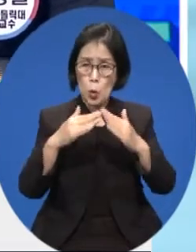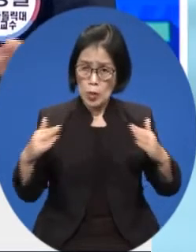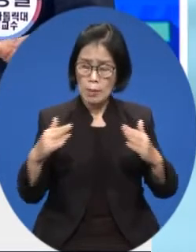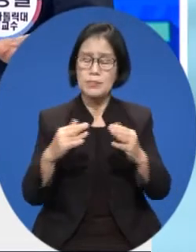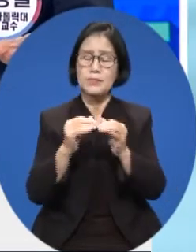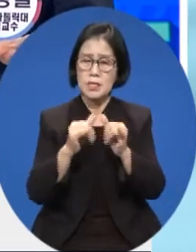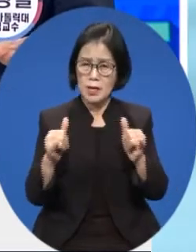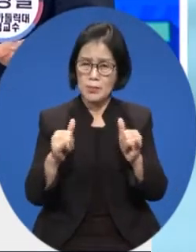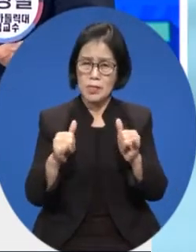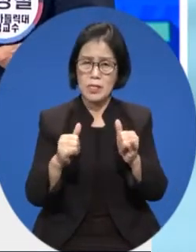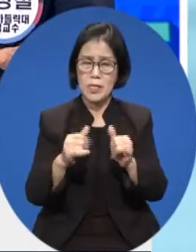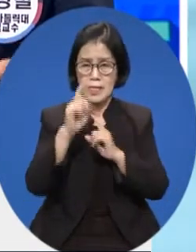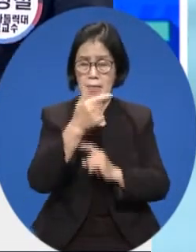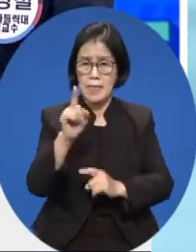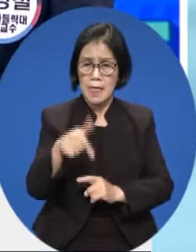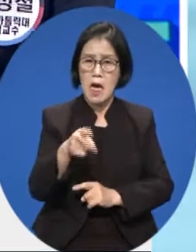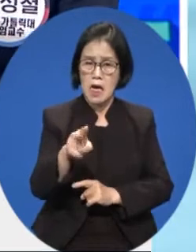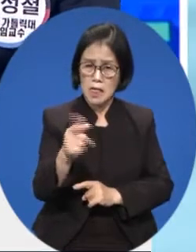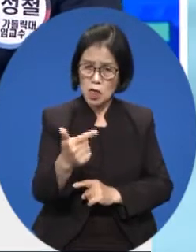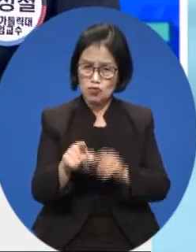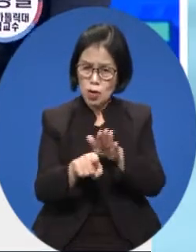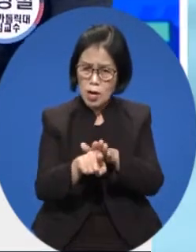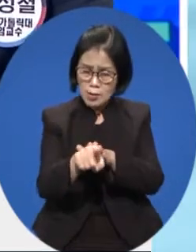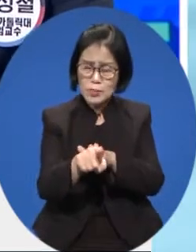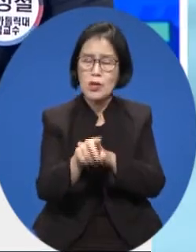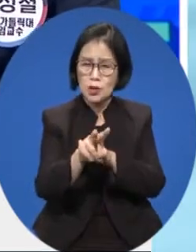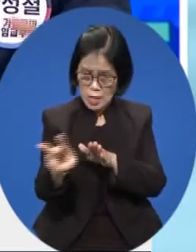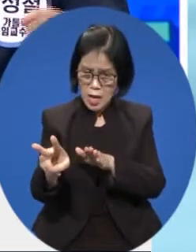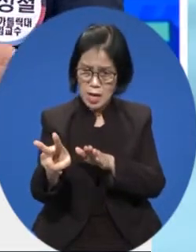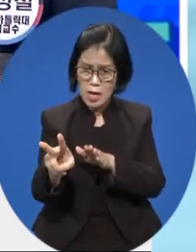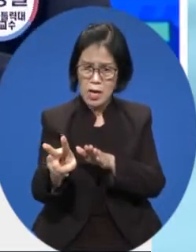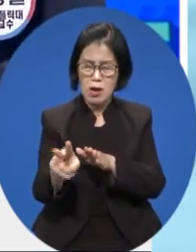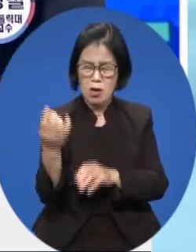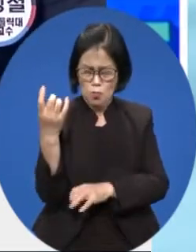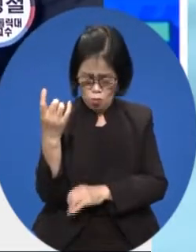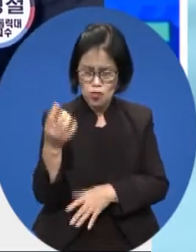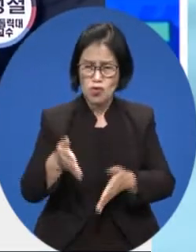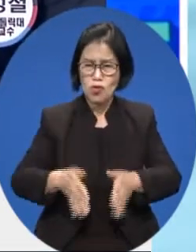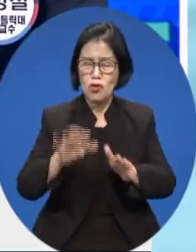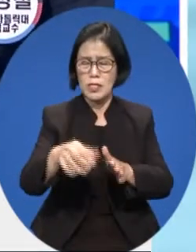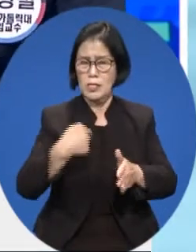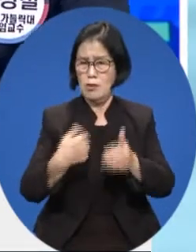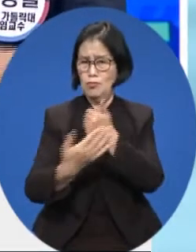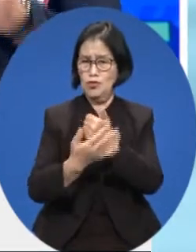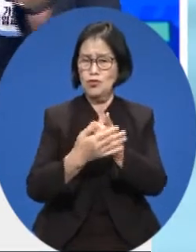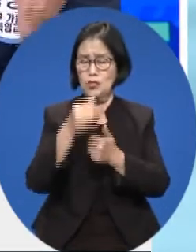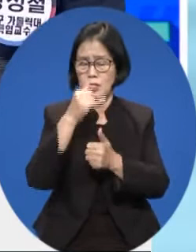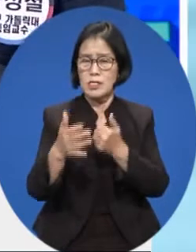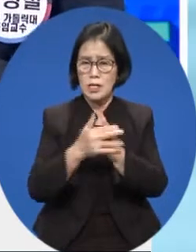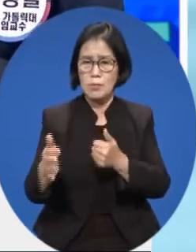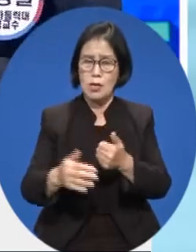어쨌든 이낙연 후보가 조금이라도 앞서야 예 그래 우리들의 봉고 주에서 나를 밀어 주고 있으니 내가